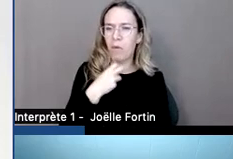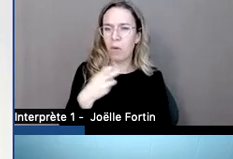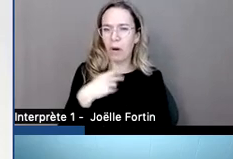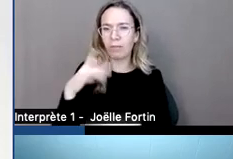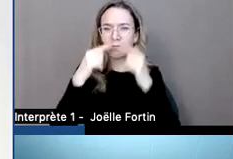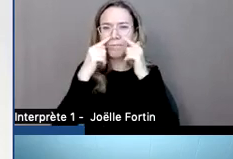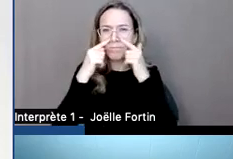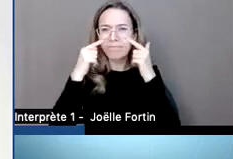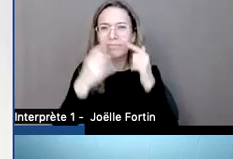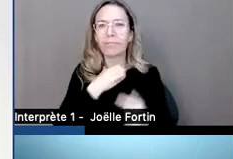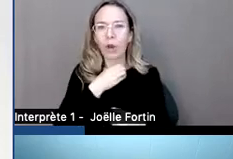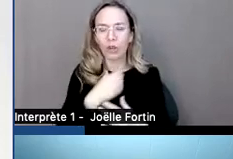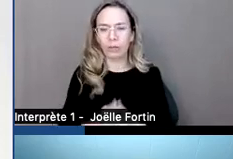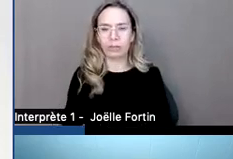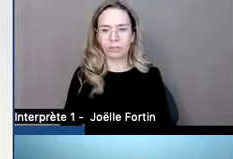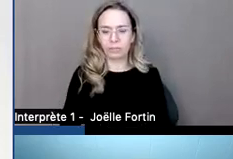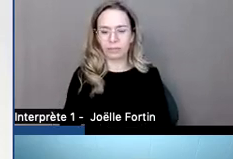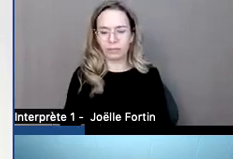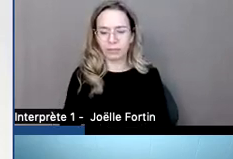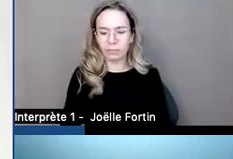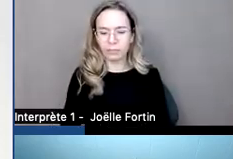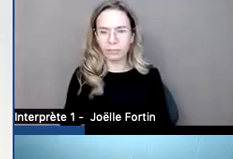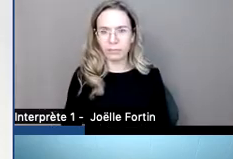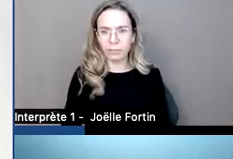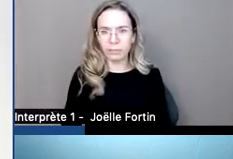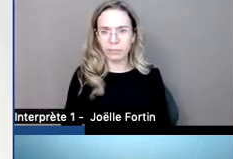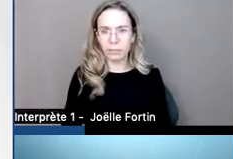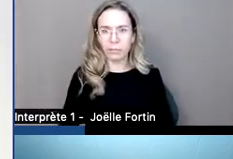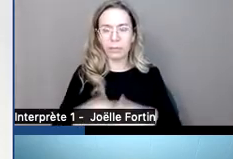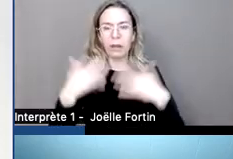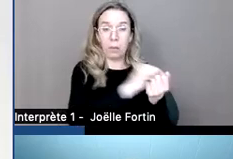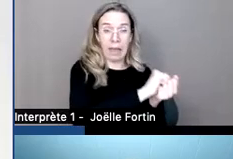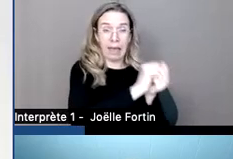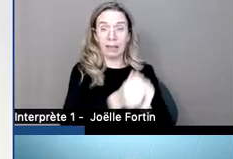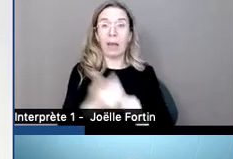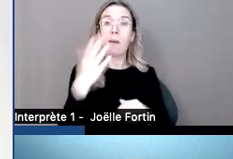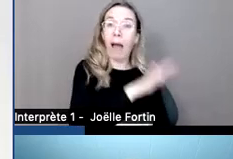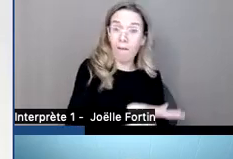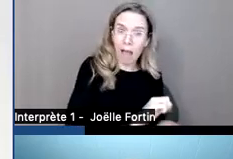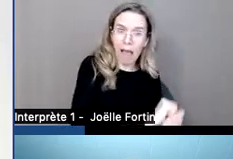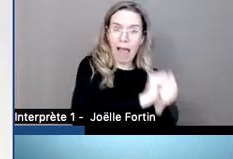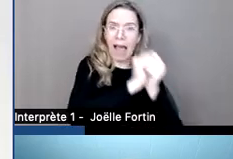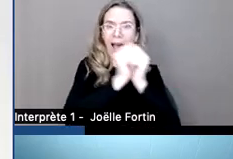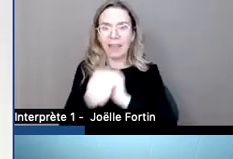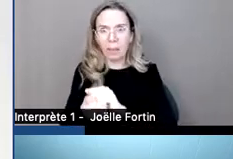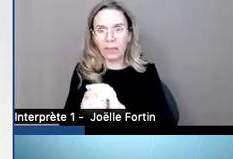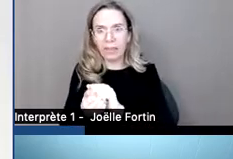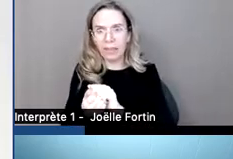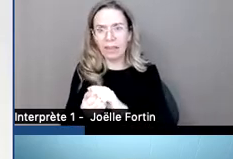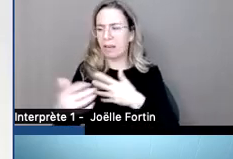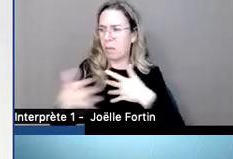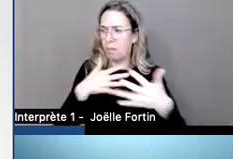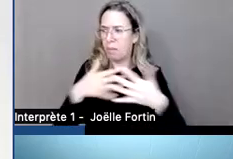sinus. Et il l'a adapté, c'est très présent dans plusieurs